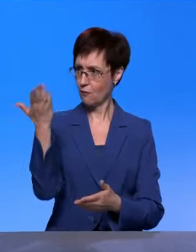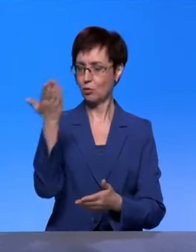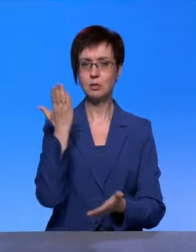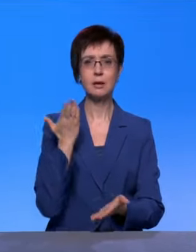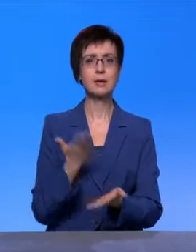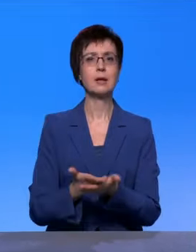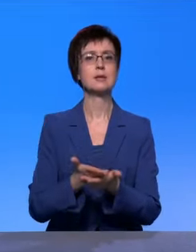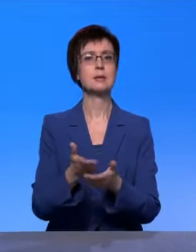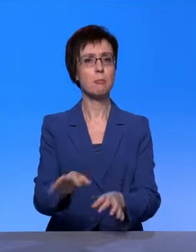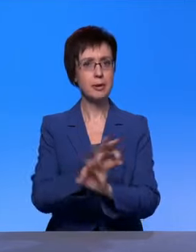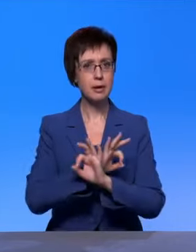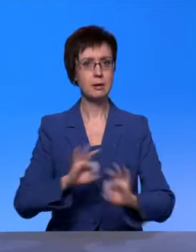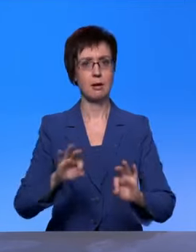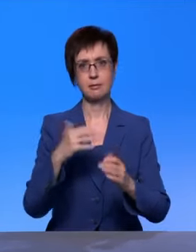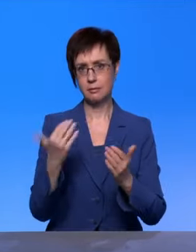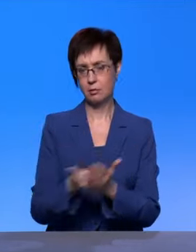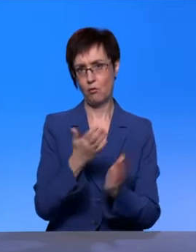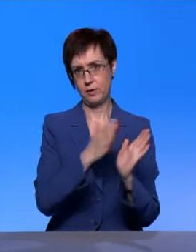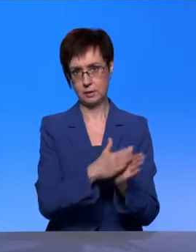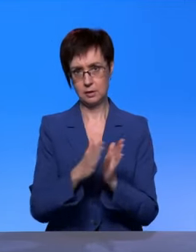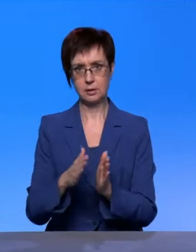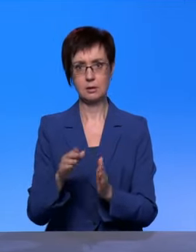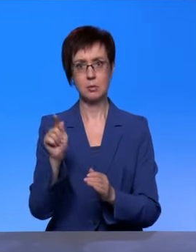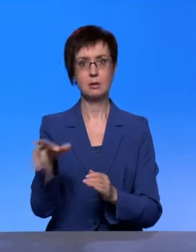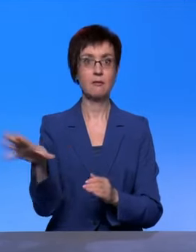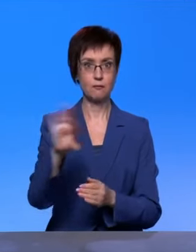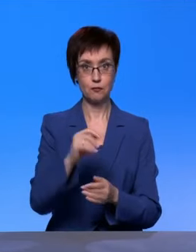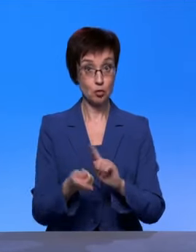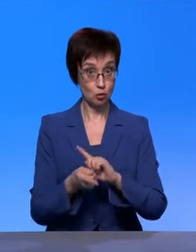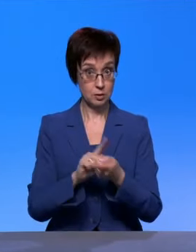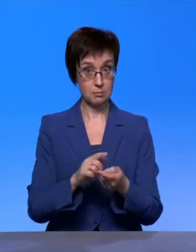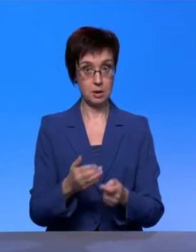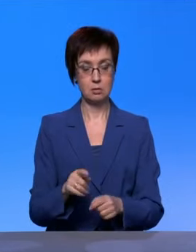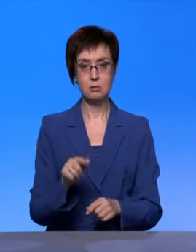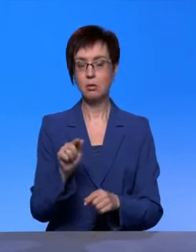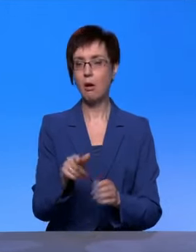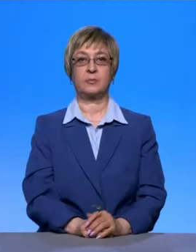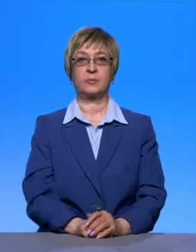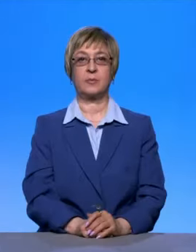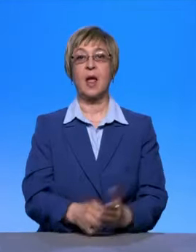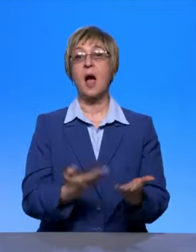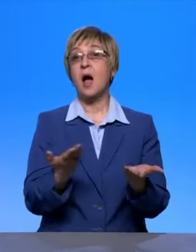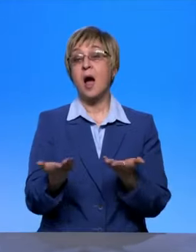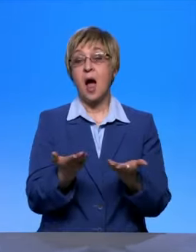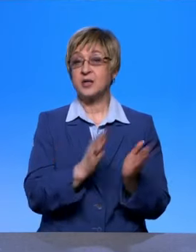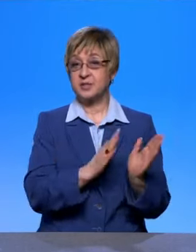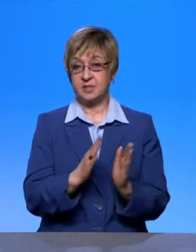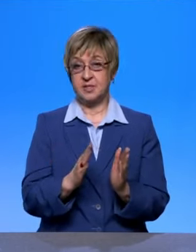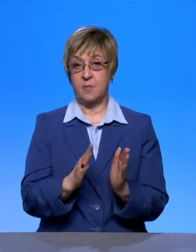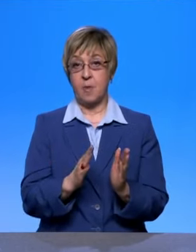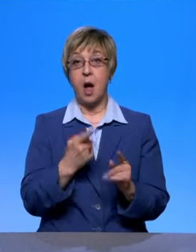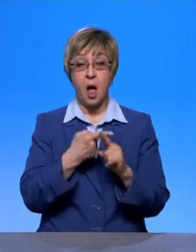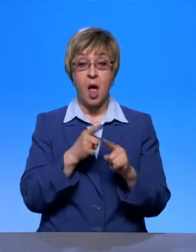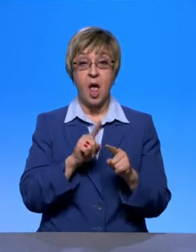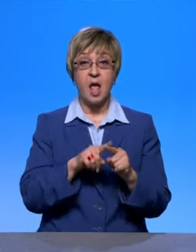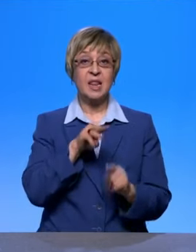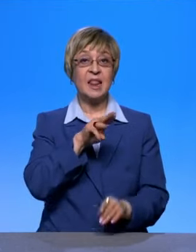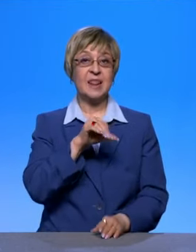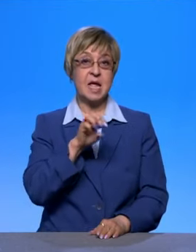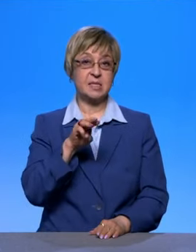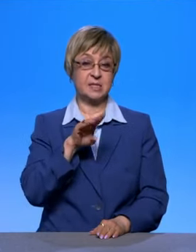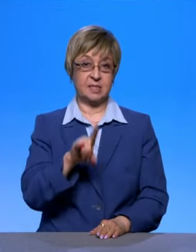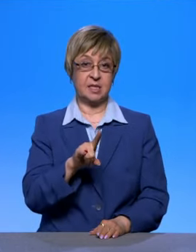все изменит. Какая система? Тестирование знаний. Тестирование знаний. Мы заменяем процесс